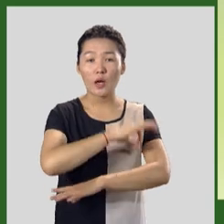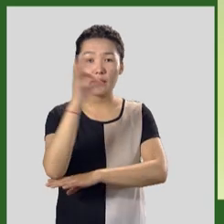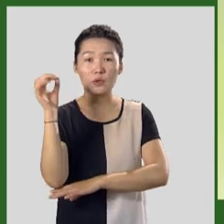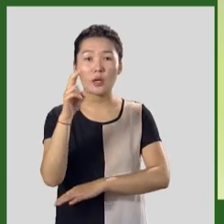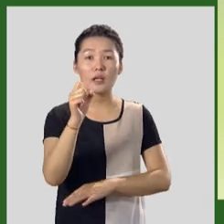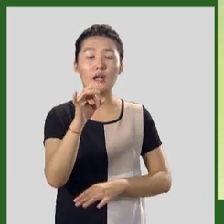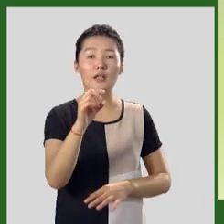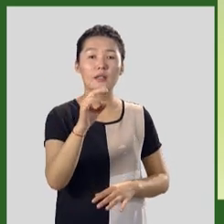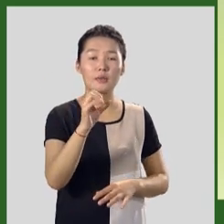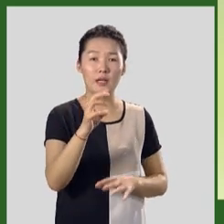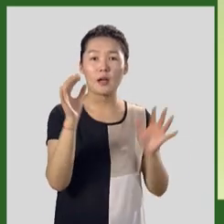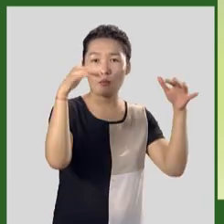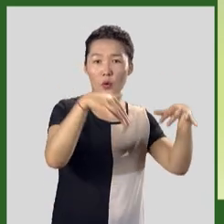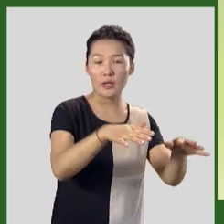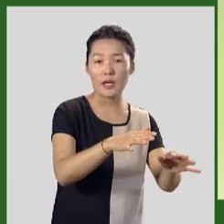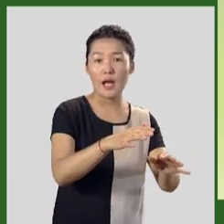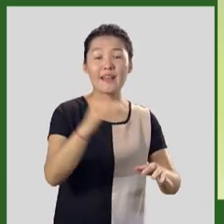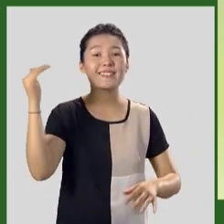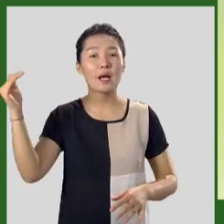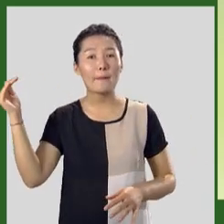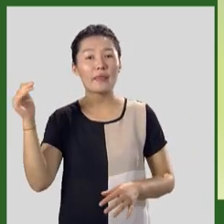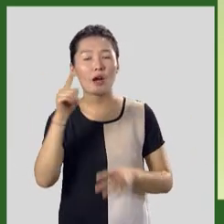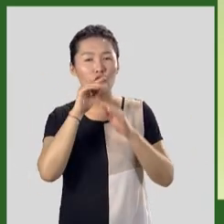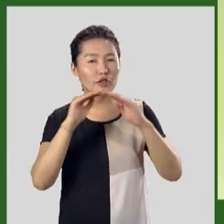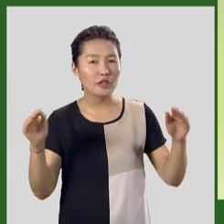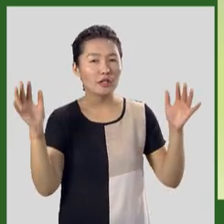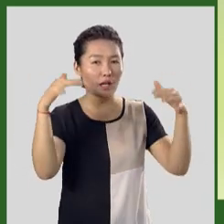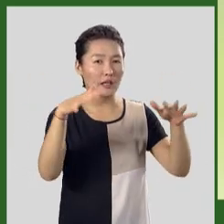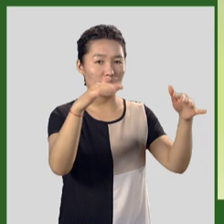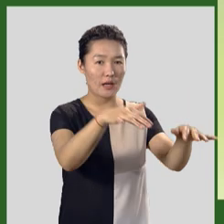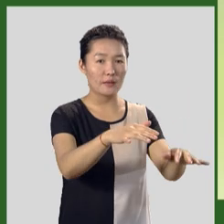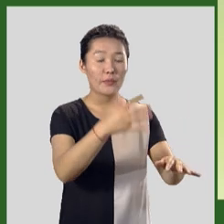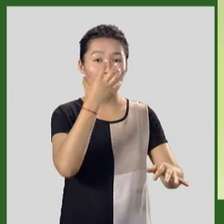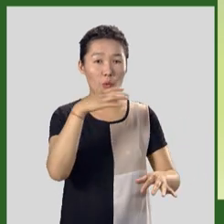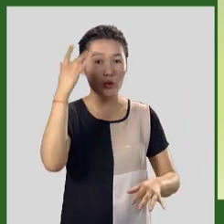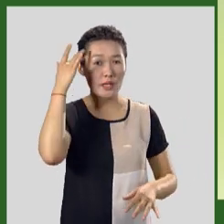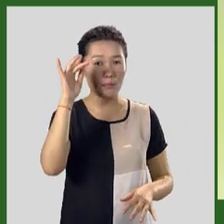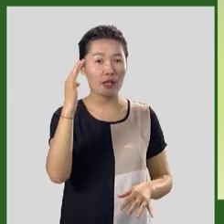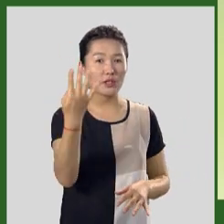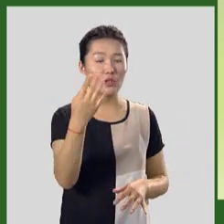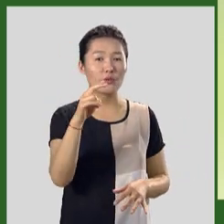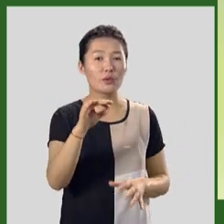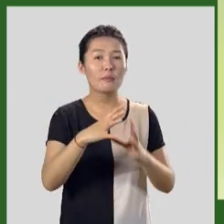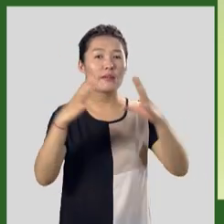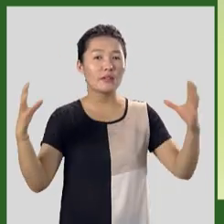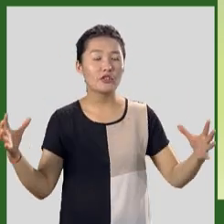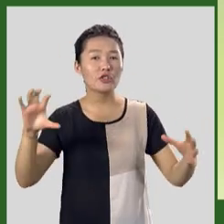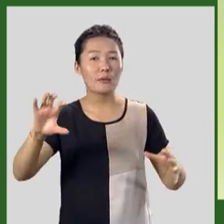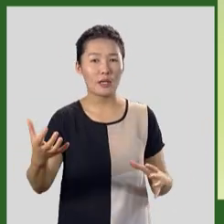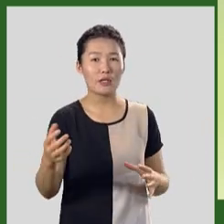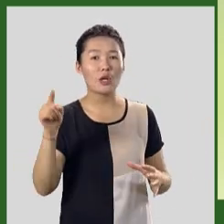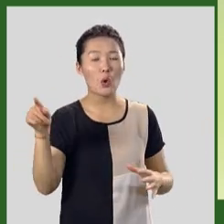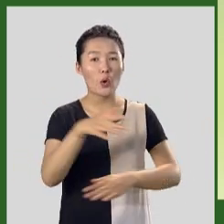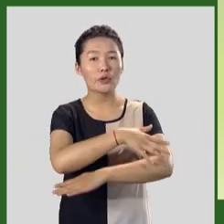с запада – Тихий океан. Южная Америка – четвертый по величине материк.